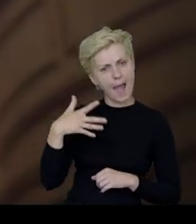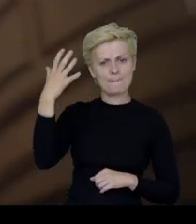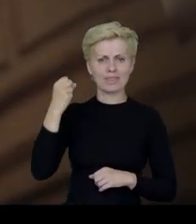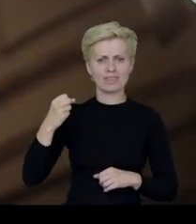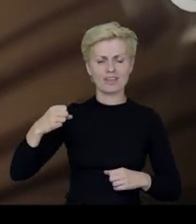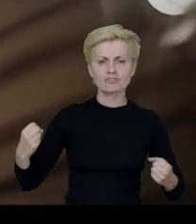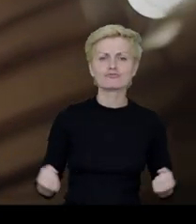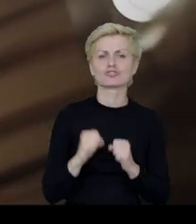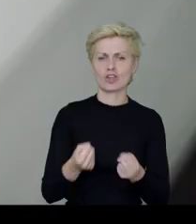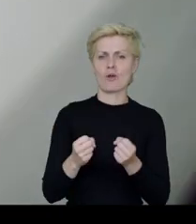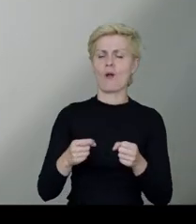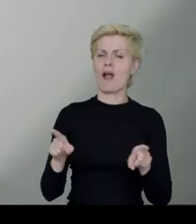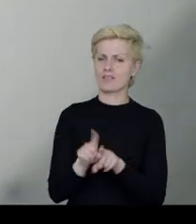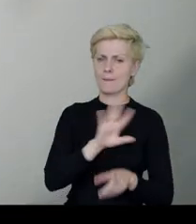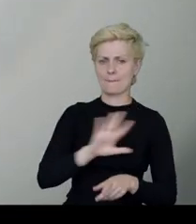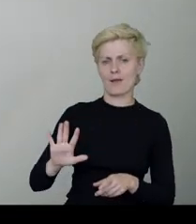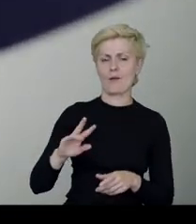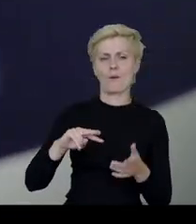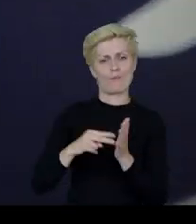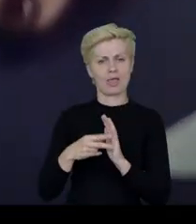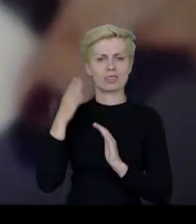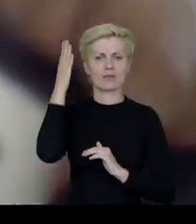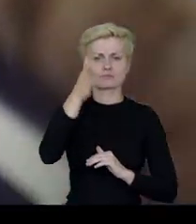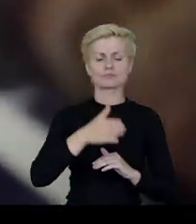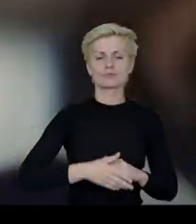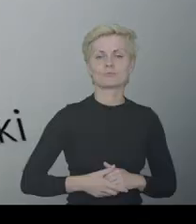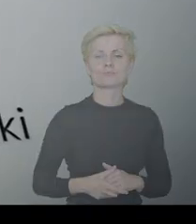i mają wizję na przyszłość.